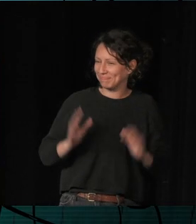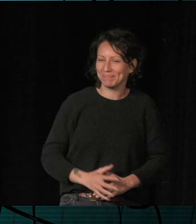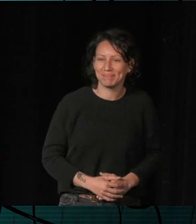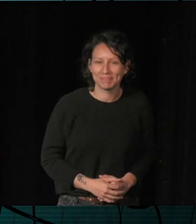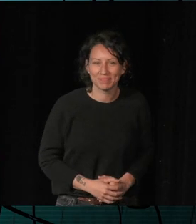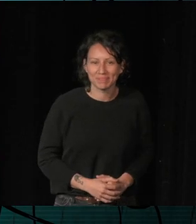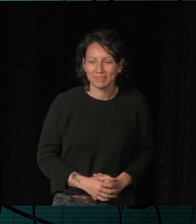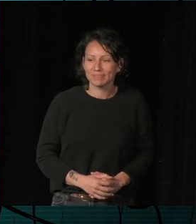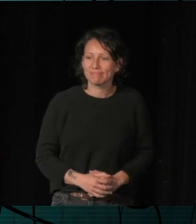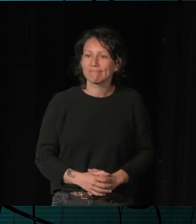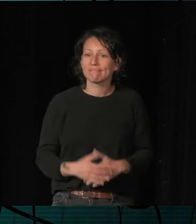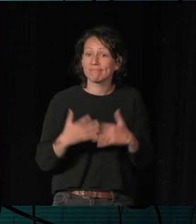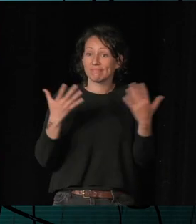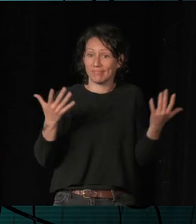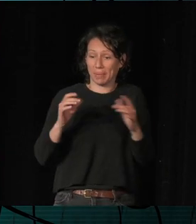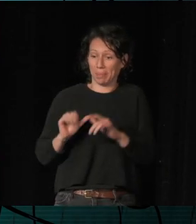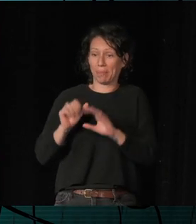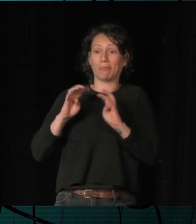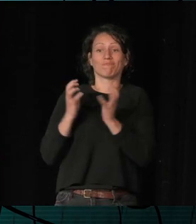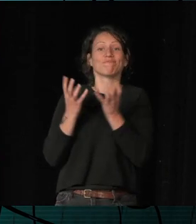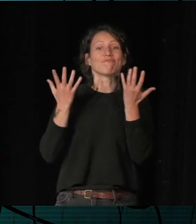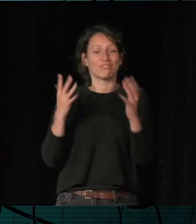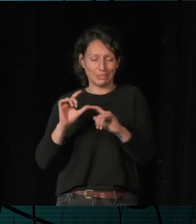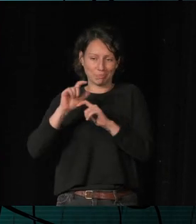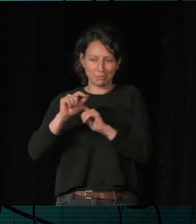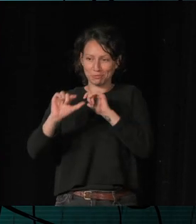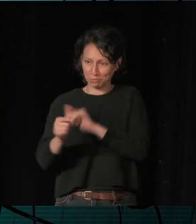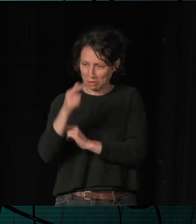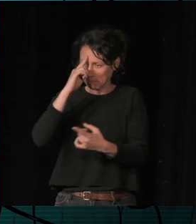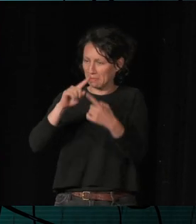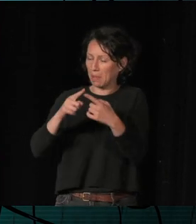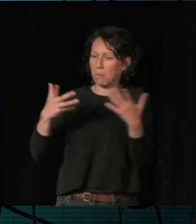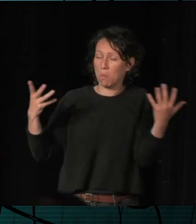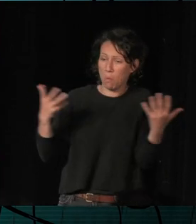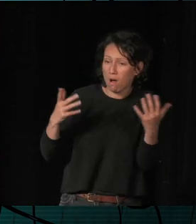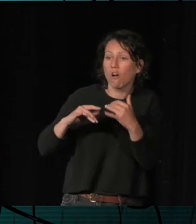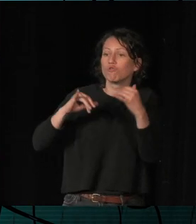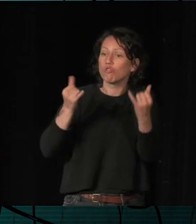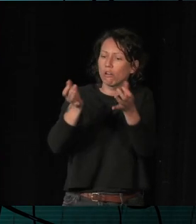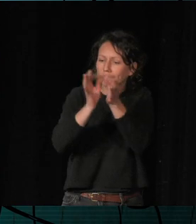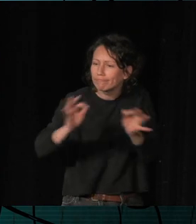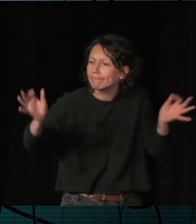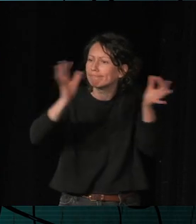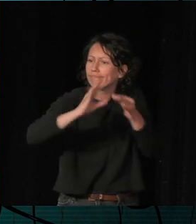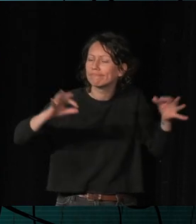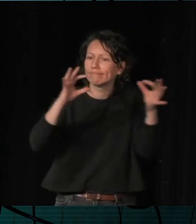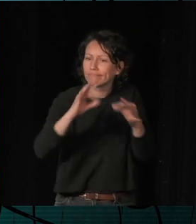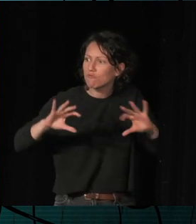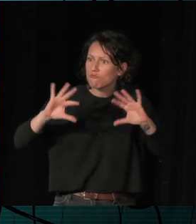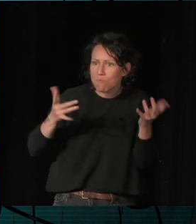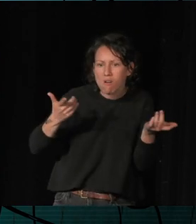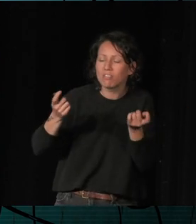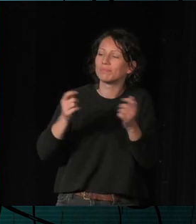Et pour la seconde table ronde de l'après-midi intitulée « Les jeux narratifs d'aujourd'hui, laboratoire de nos peurs », j'appelle Julie Le